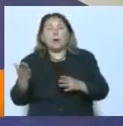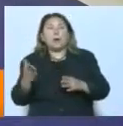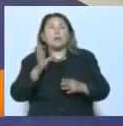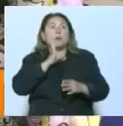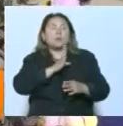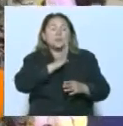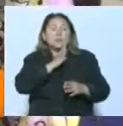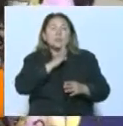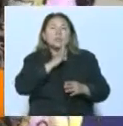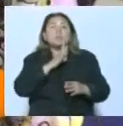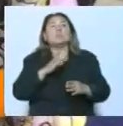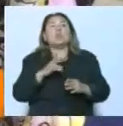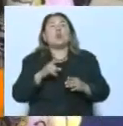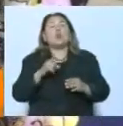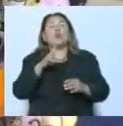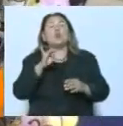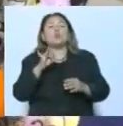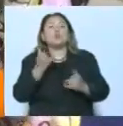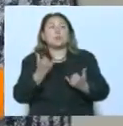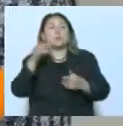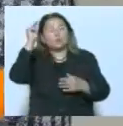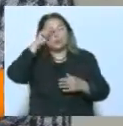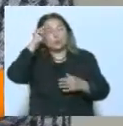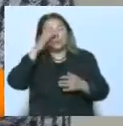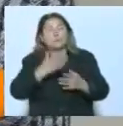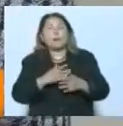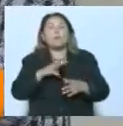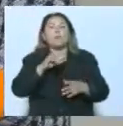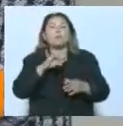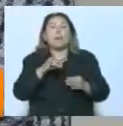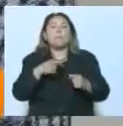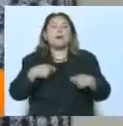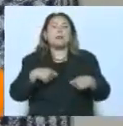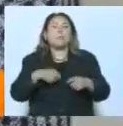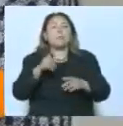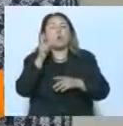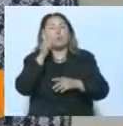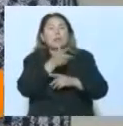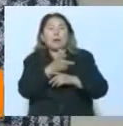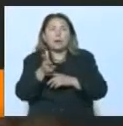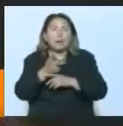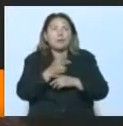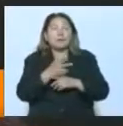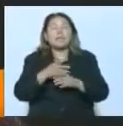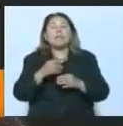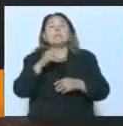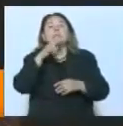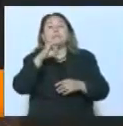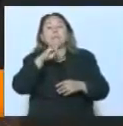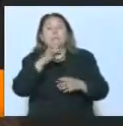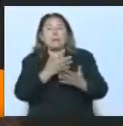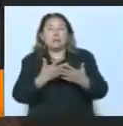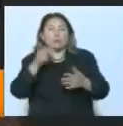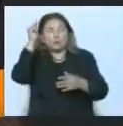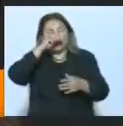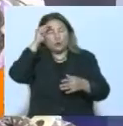қыз-келіншек e-commerce курсынан өтіп жатыр. Жоба аясында олар әлеуметтік медиа маркетингі, мобилография, дизайн негіздерін үйренет, онлайн сауда жасау